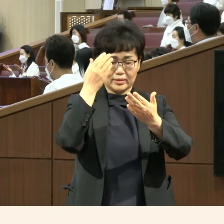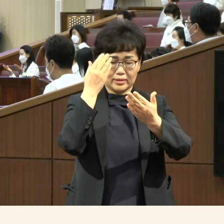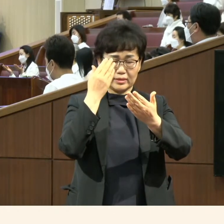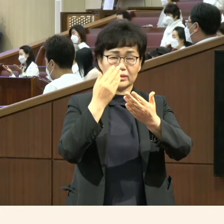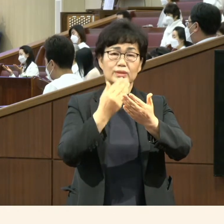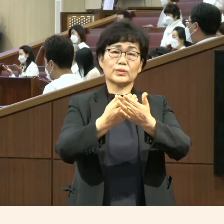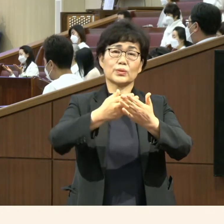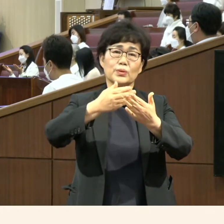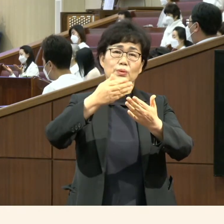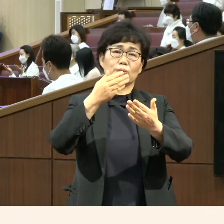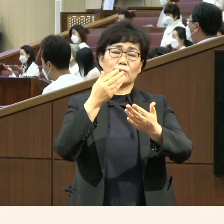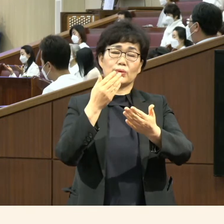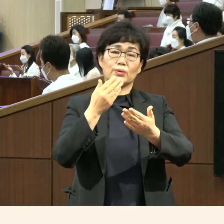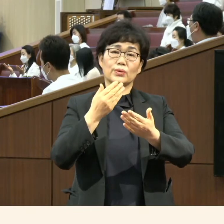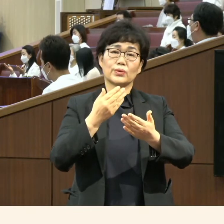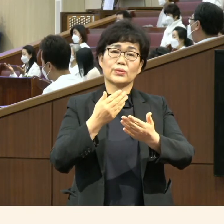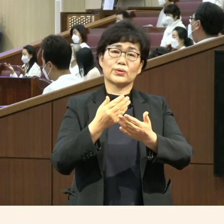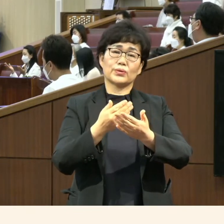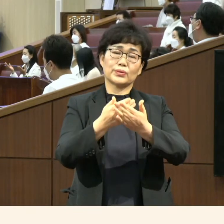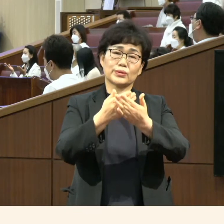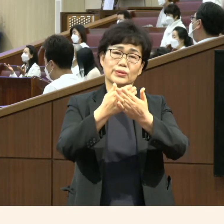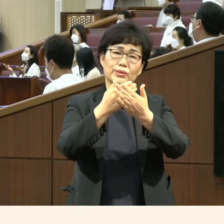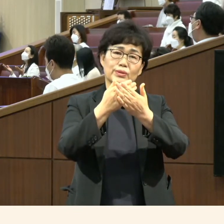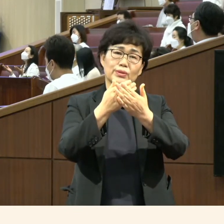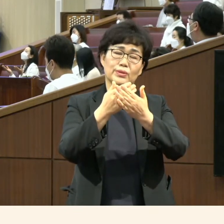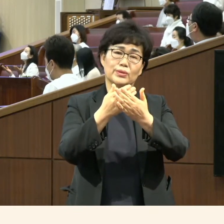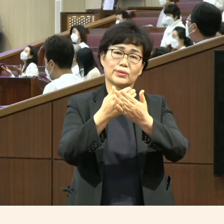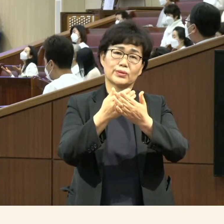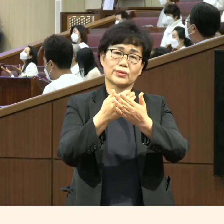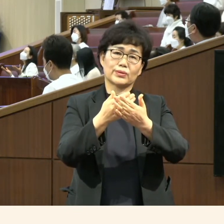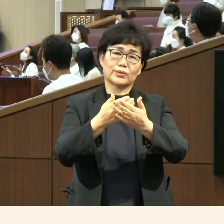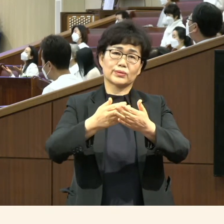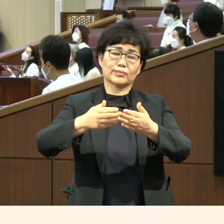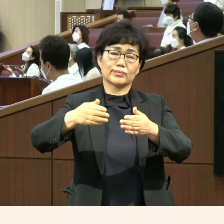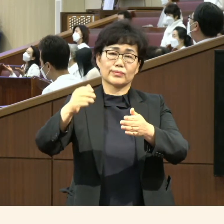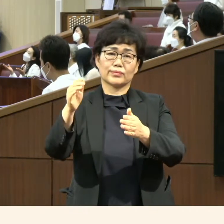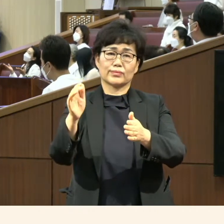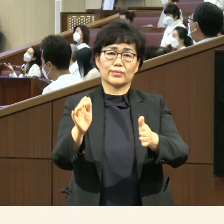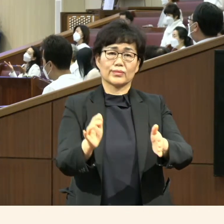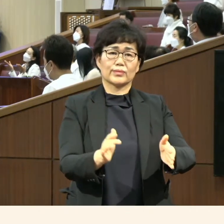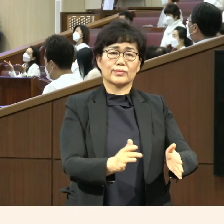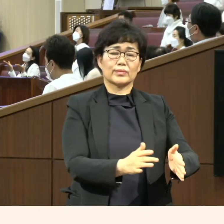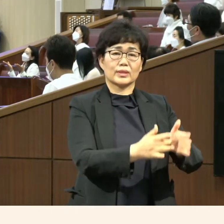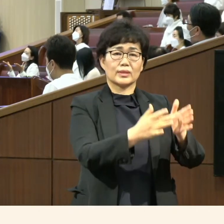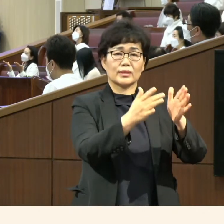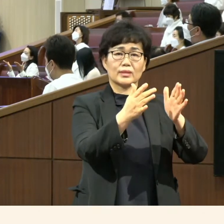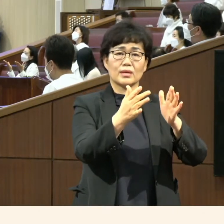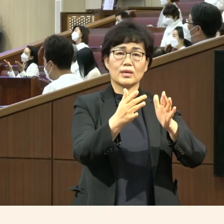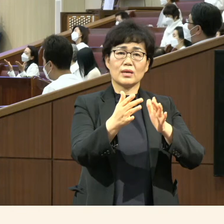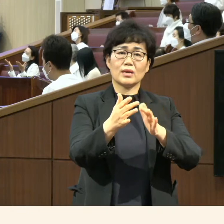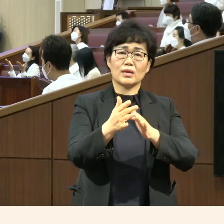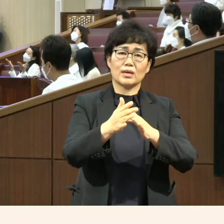그 놀라우신 주님을 찬양합니다. 예수님 예수님